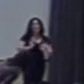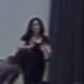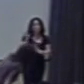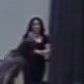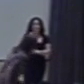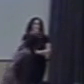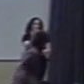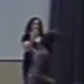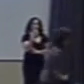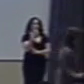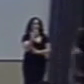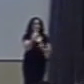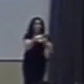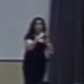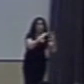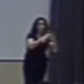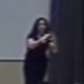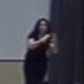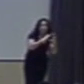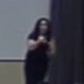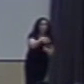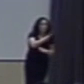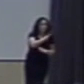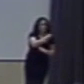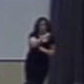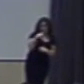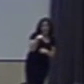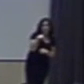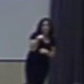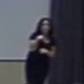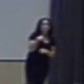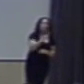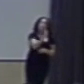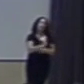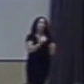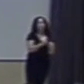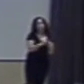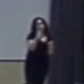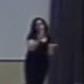són de propietat privada es diu bueno, és que sembla que això justifica que no persegueixin